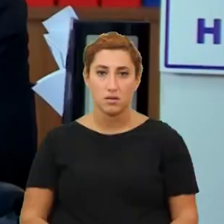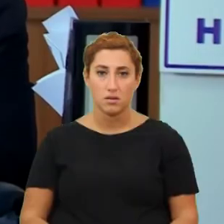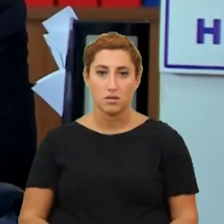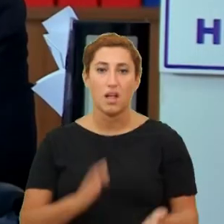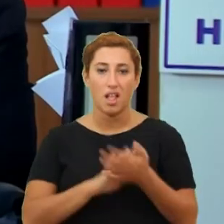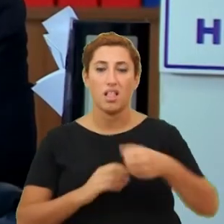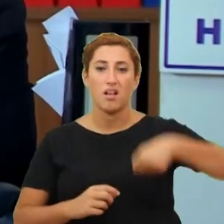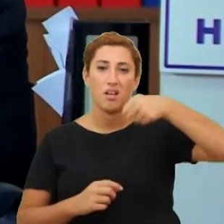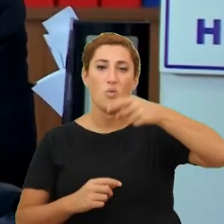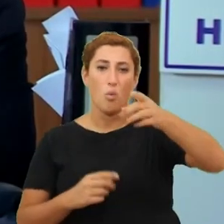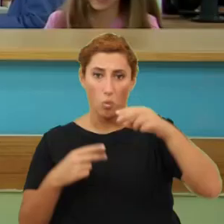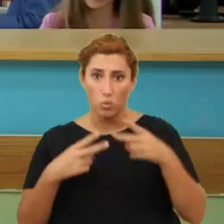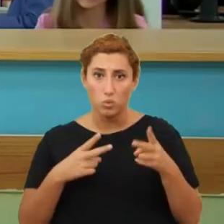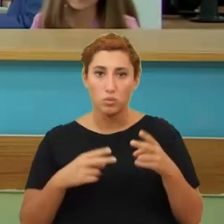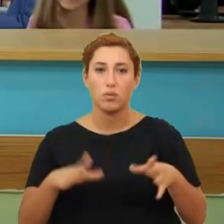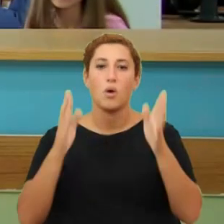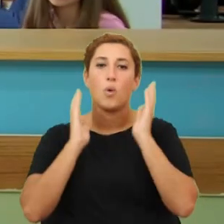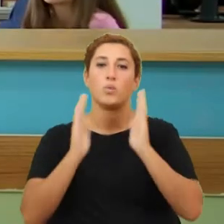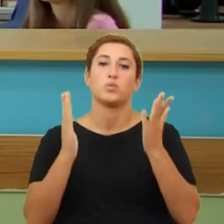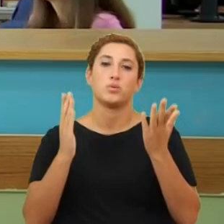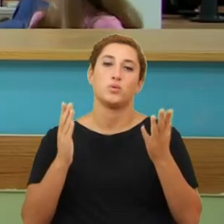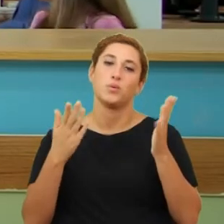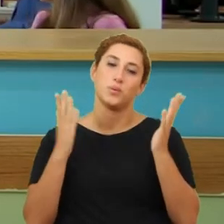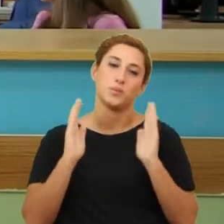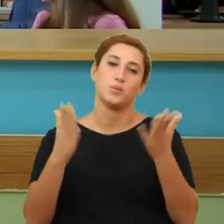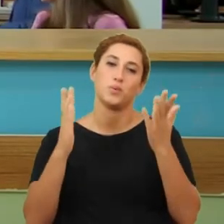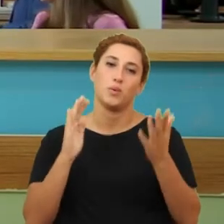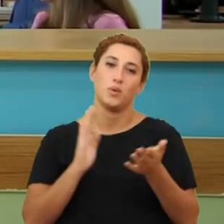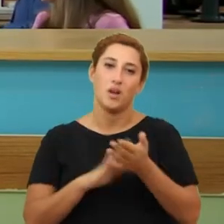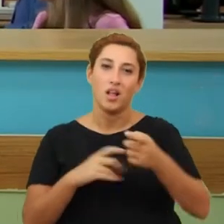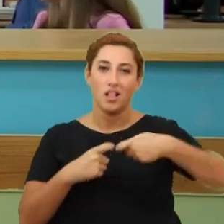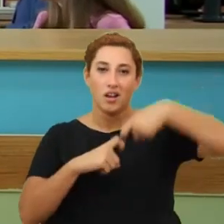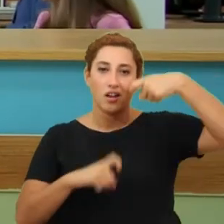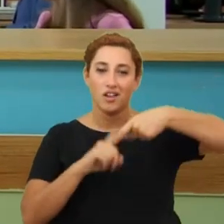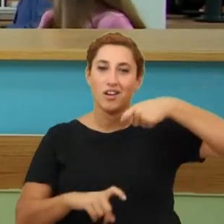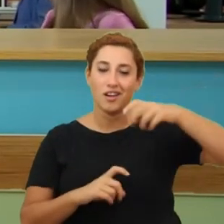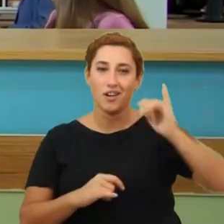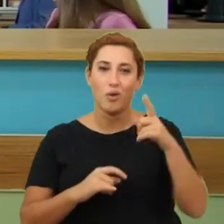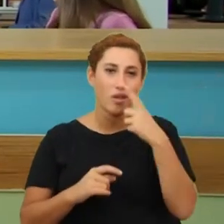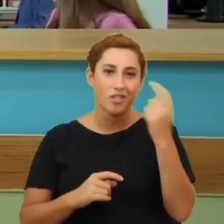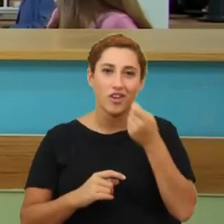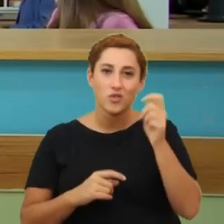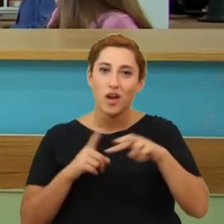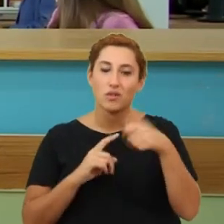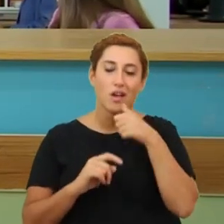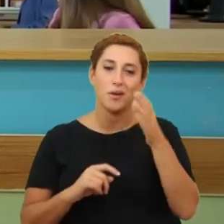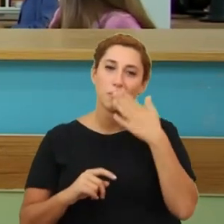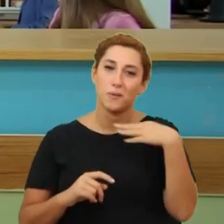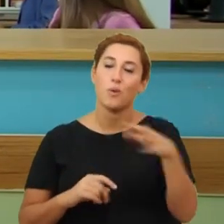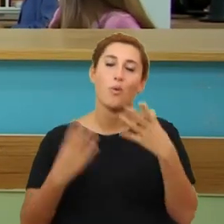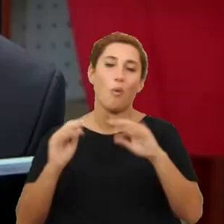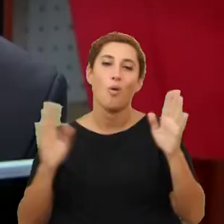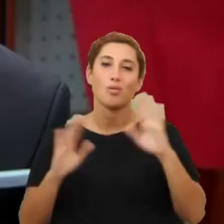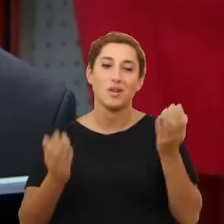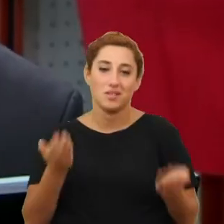El kantarı var Nurhancığım, olur mu? Yuh, yuh. El kantarı sende ne arıyor Aydoğan abi? Yok,